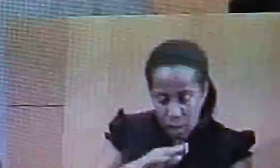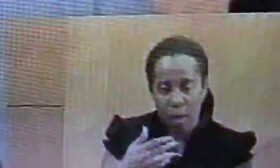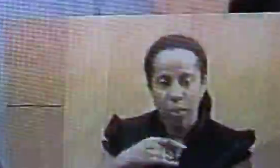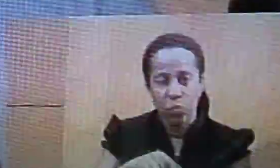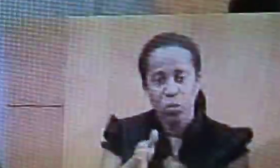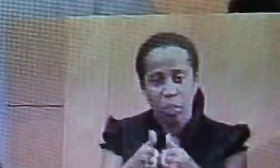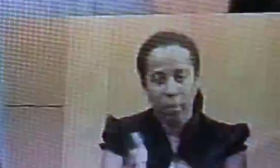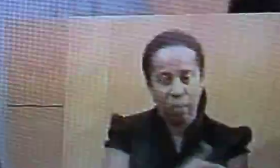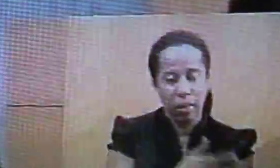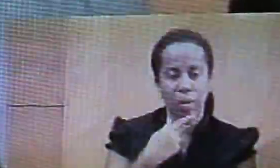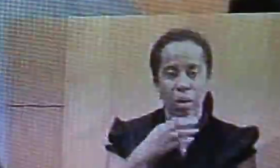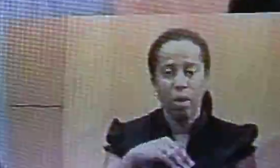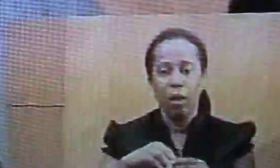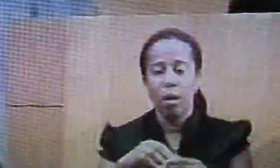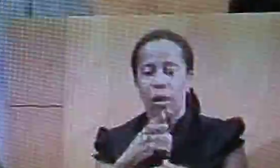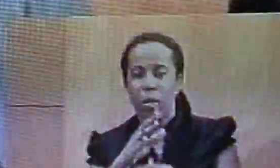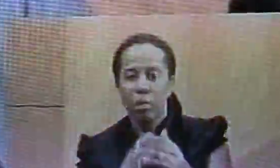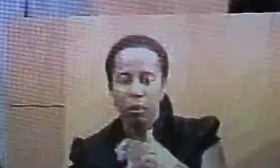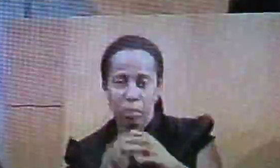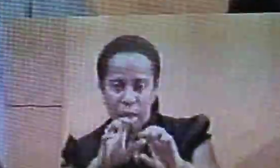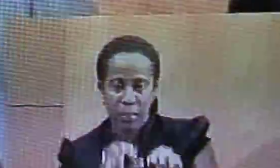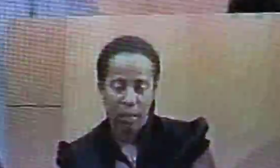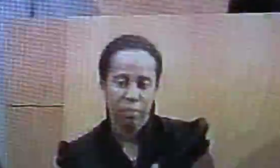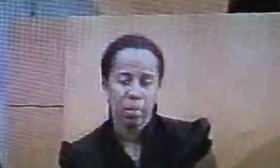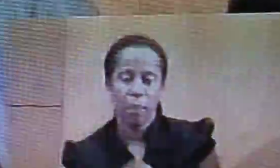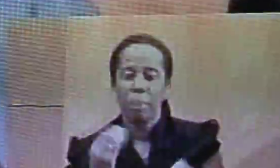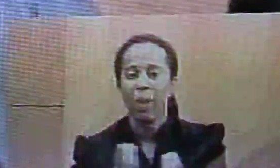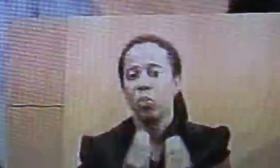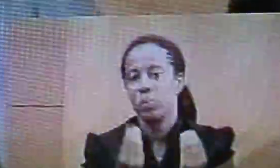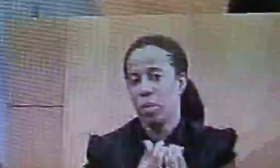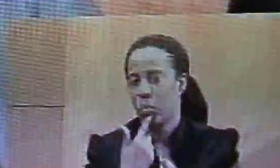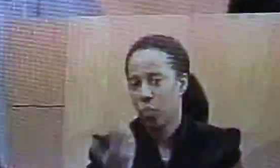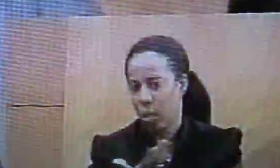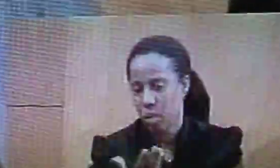les recueils d'actes administratifs, et malheureusement, le dernier qui publiait s'arrête.